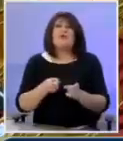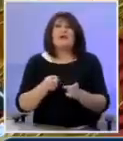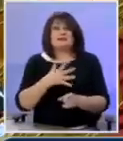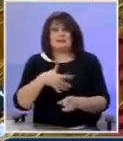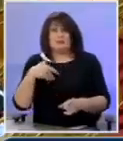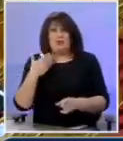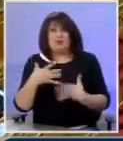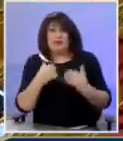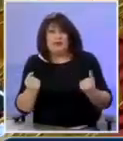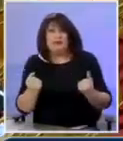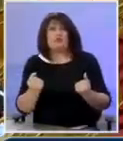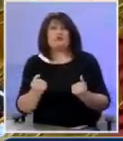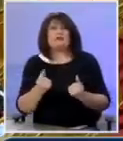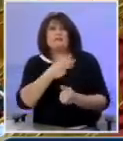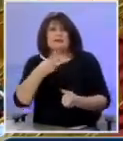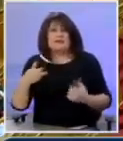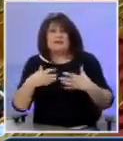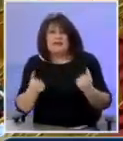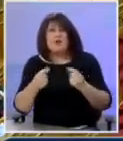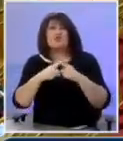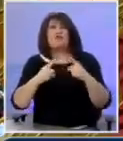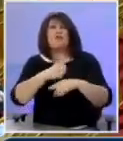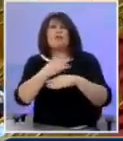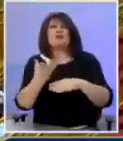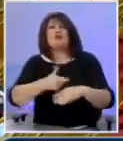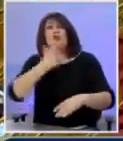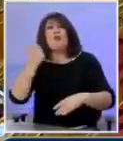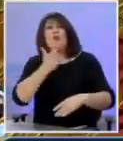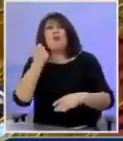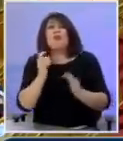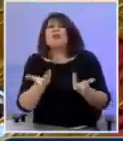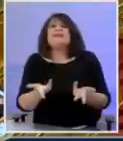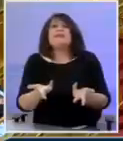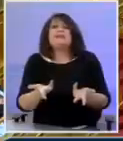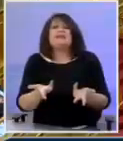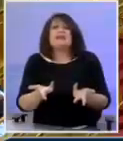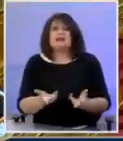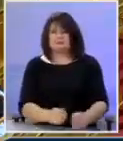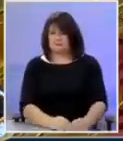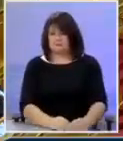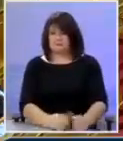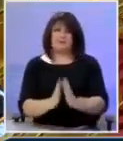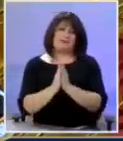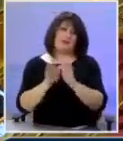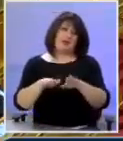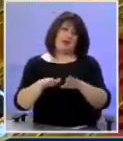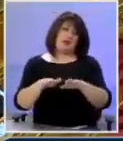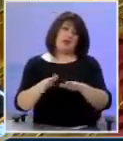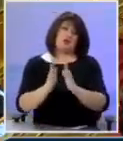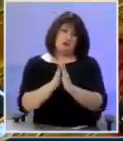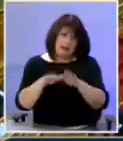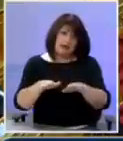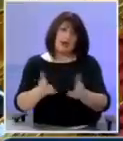είσαστε θυμωμένοι αποφασίστε και να παρεμβαίνετε εκεί που είσαστε είναι εί εντυπωσιακό σας